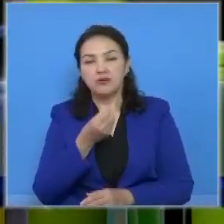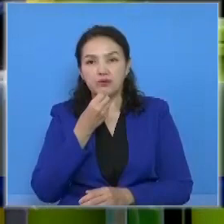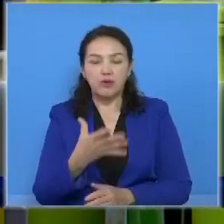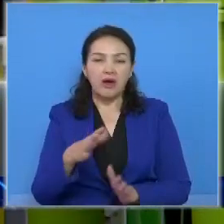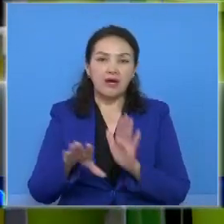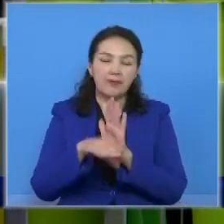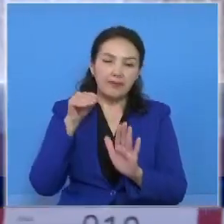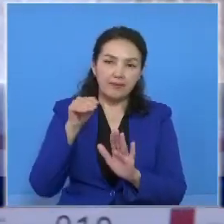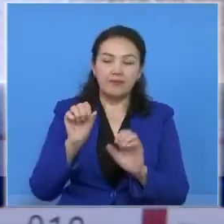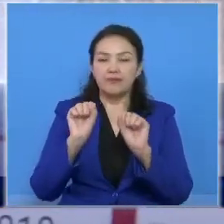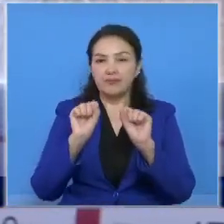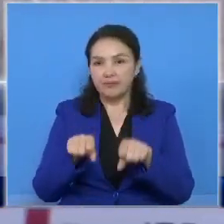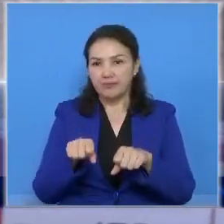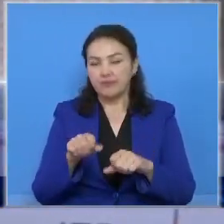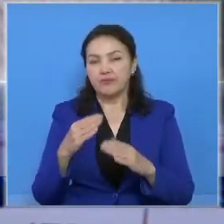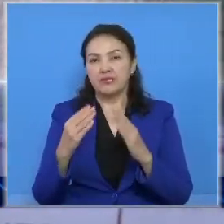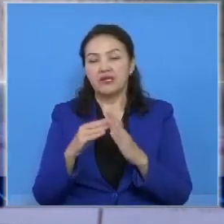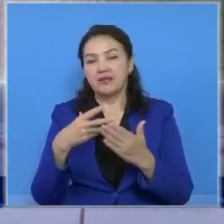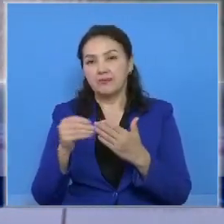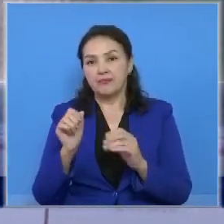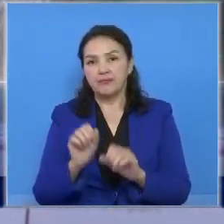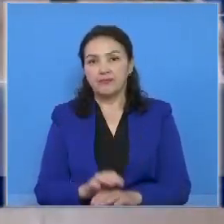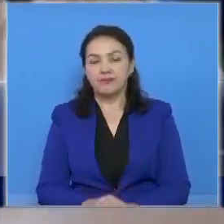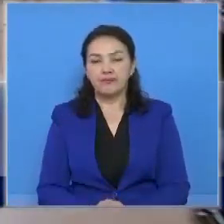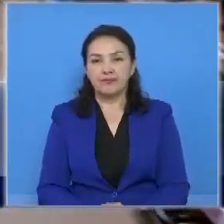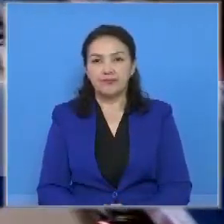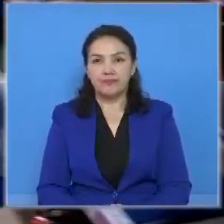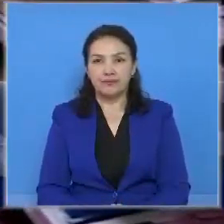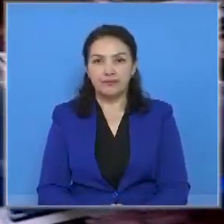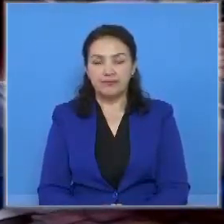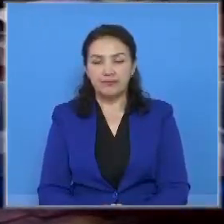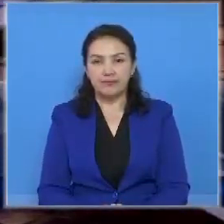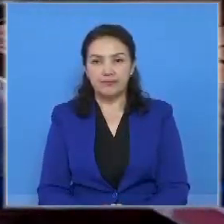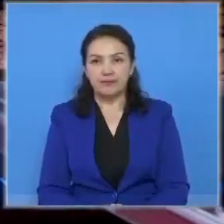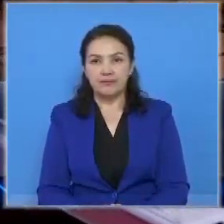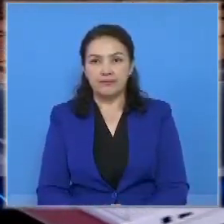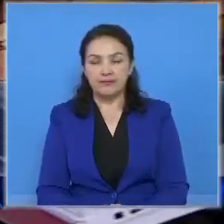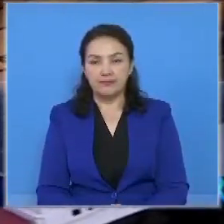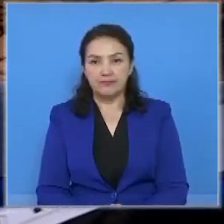бен үйге қажетті барлық затты тиімді бағада сатып алыңыз. Амангелді Табайұлы, Жанәділ Сағиев, Ақтөбе телеарнасы.